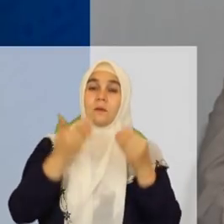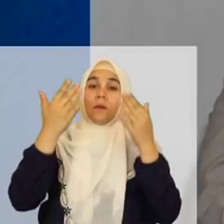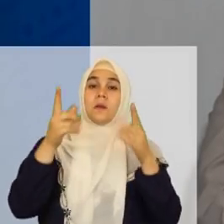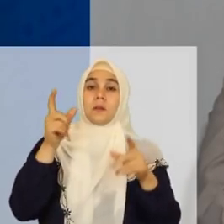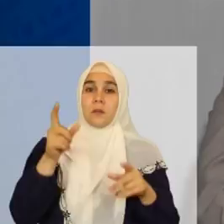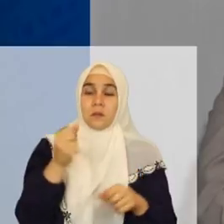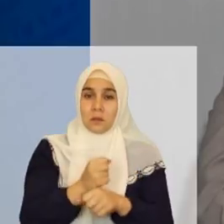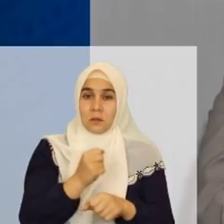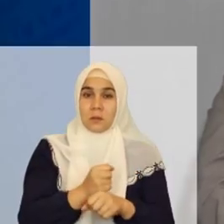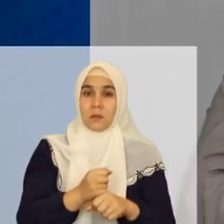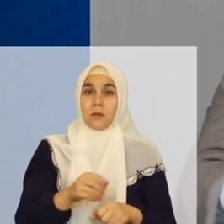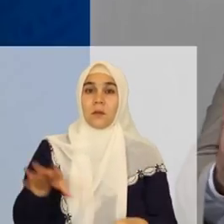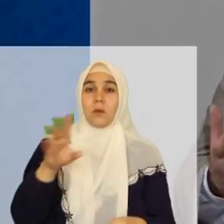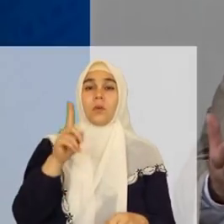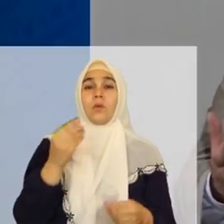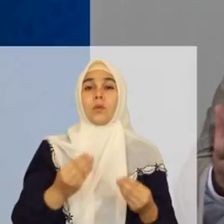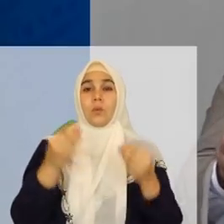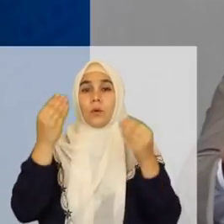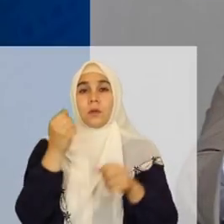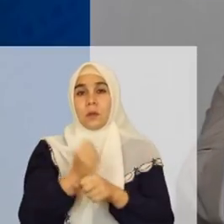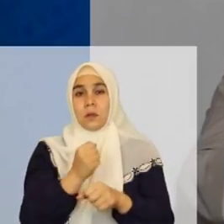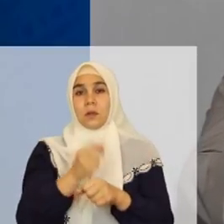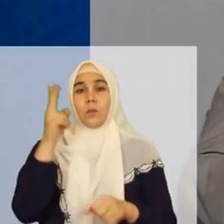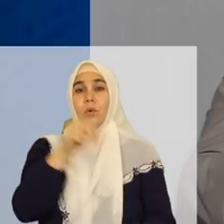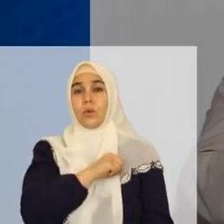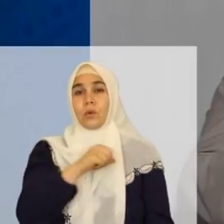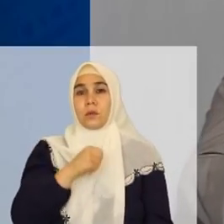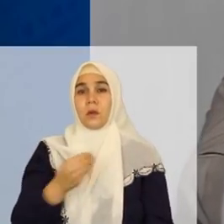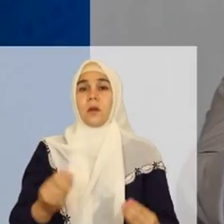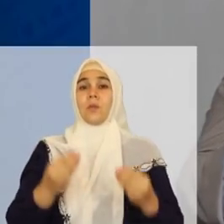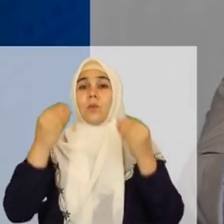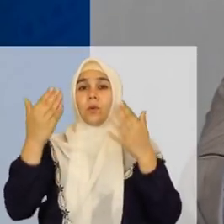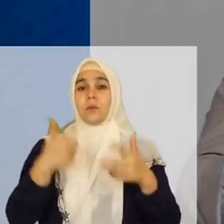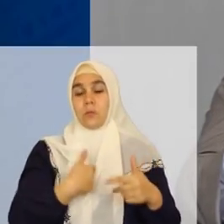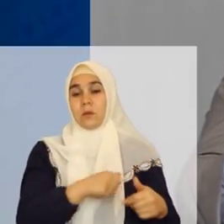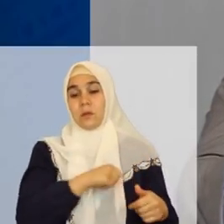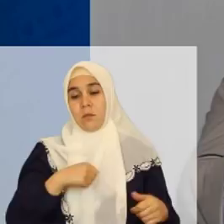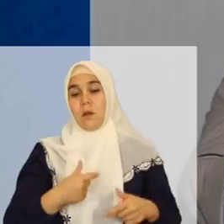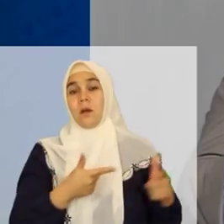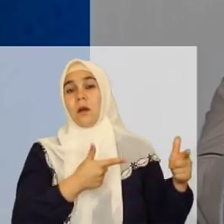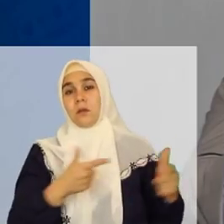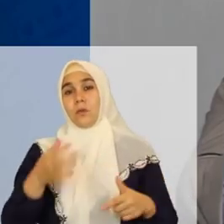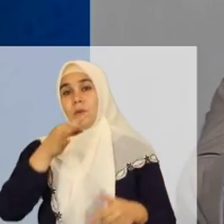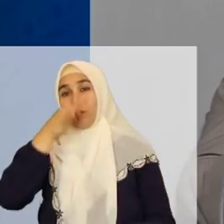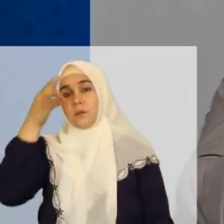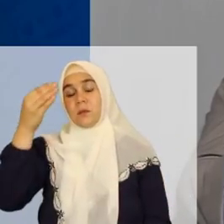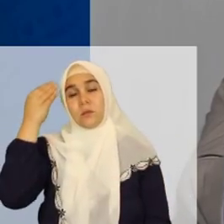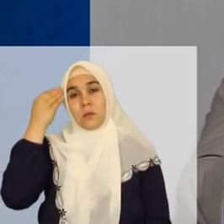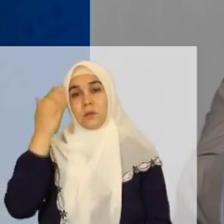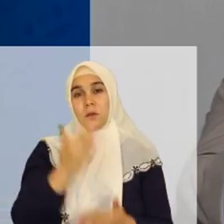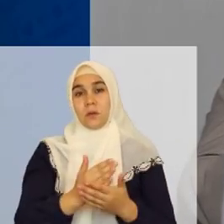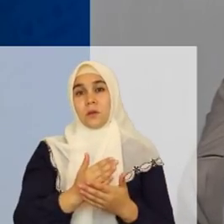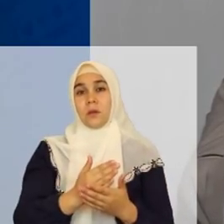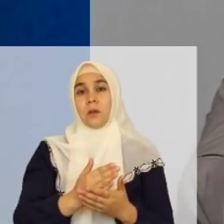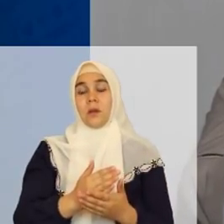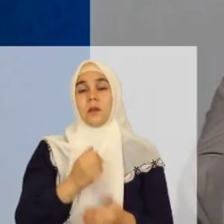qurbonlik qilganda ana qurbonlik qilganda Allohga qurbon bo'lishga tayyorligini bildiradi.